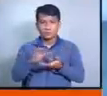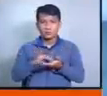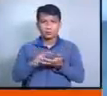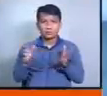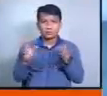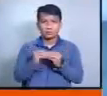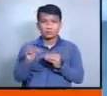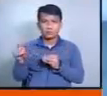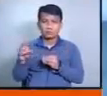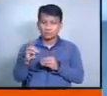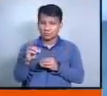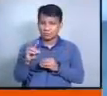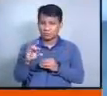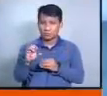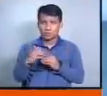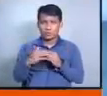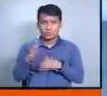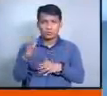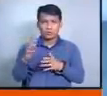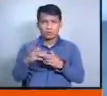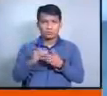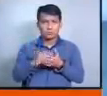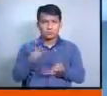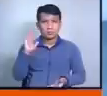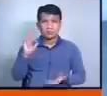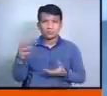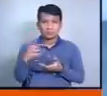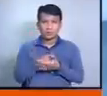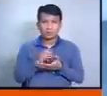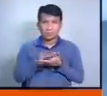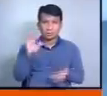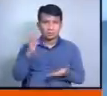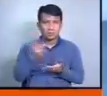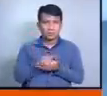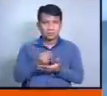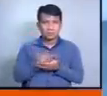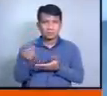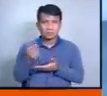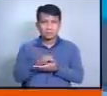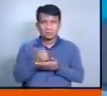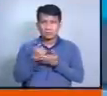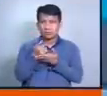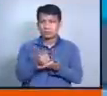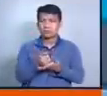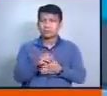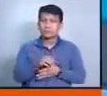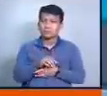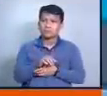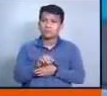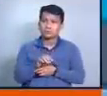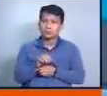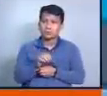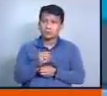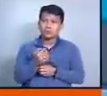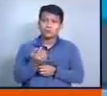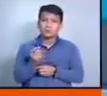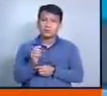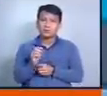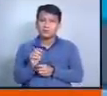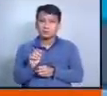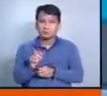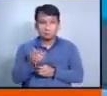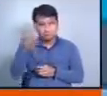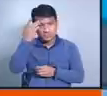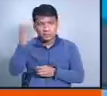pag nasa dole. Pero malaki-laki yung pera matatanggap nyo. Okay? Ito, tutulong sa atin. Ito yung suki natin. Magaling